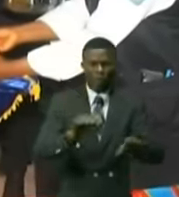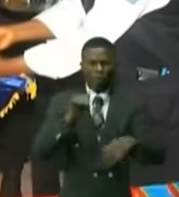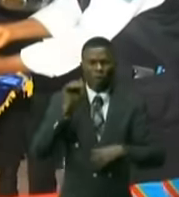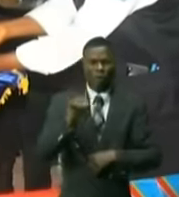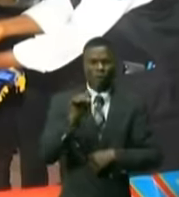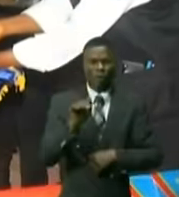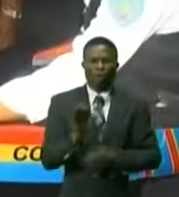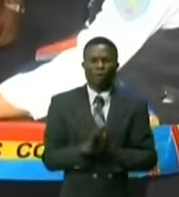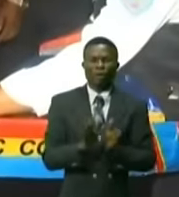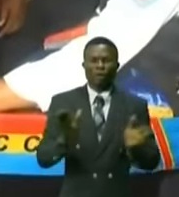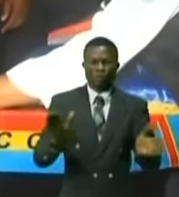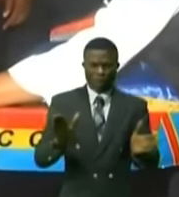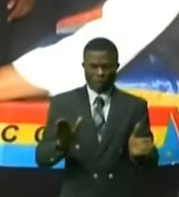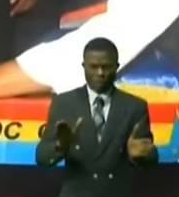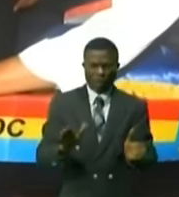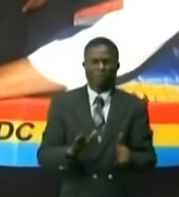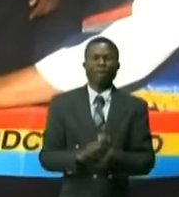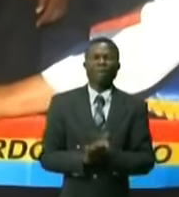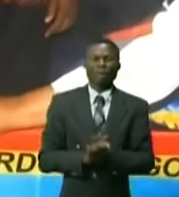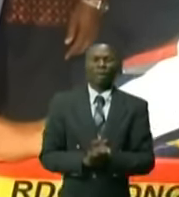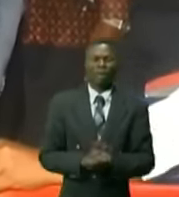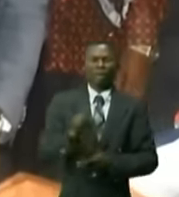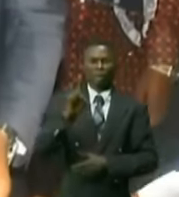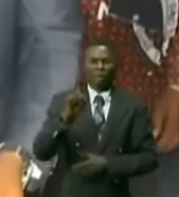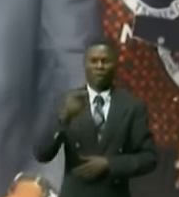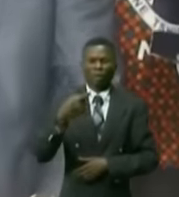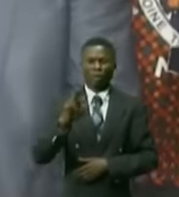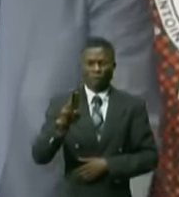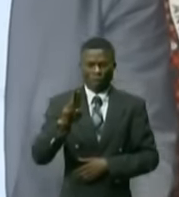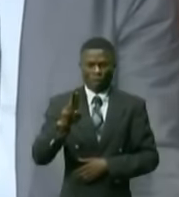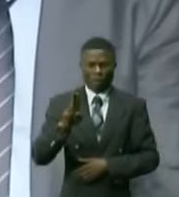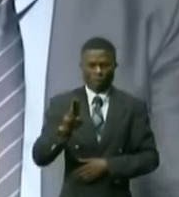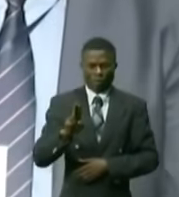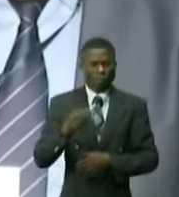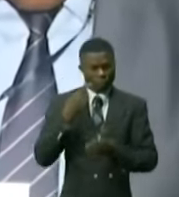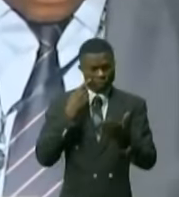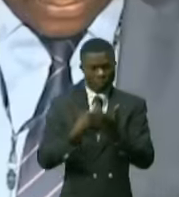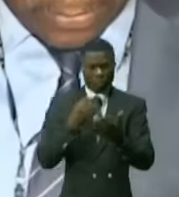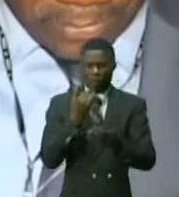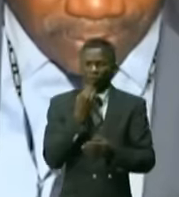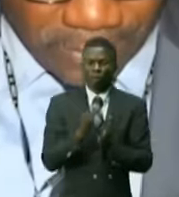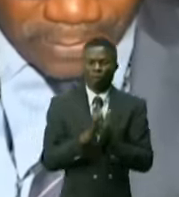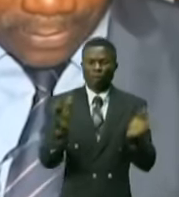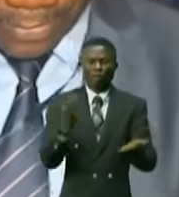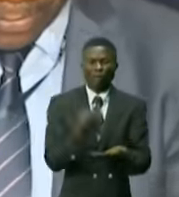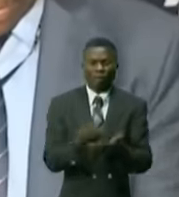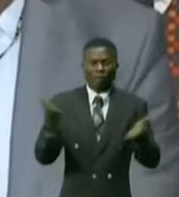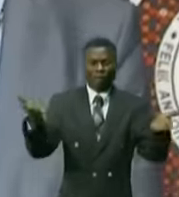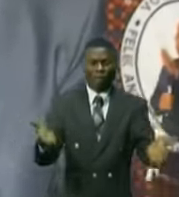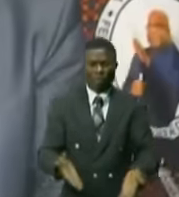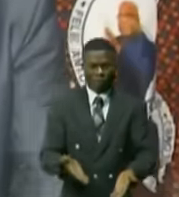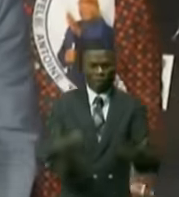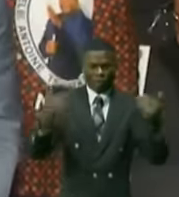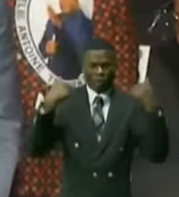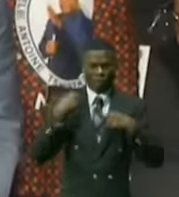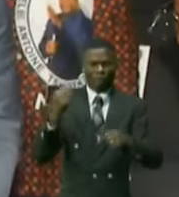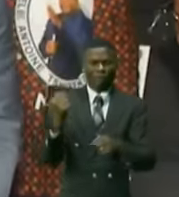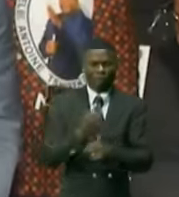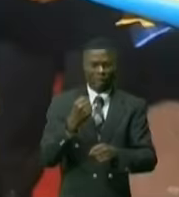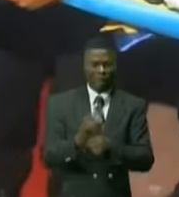la DGDA Bernard Kabese Moussangou s'est faite sous l'œil regardant de l'inspecteur général des finances et chef de service